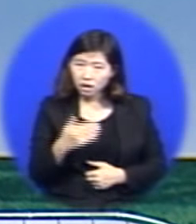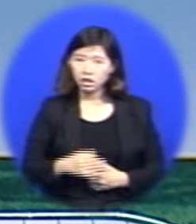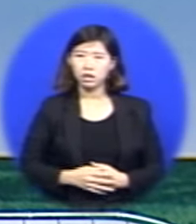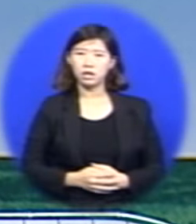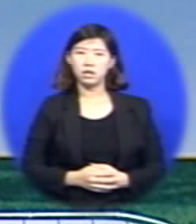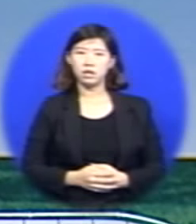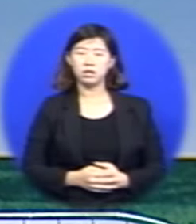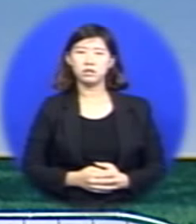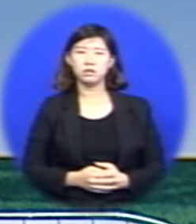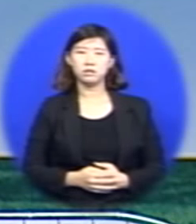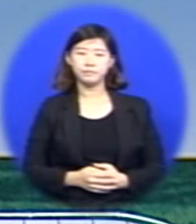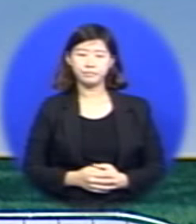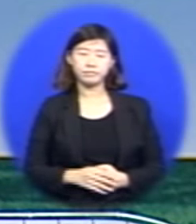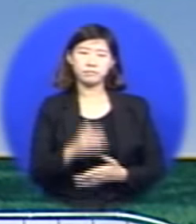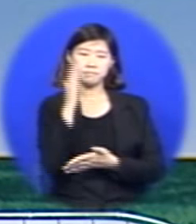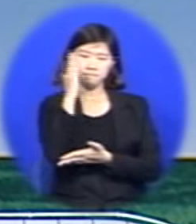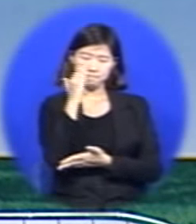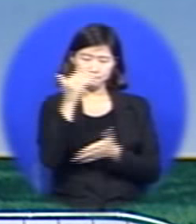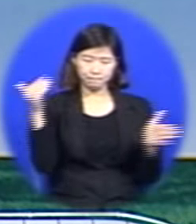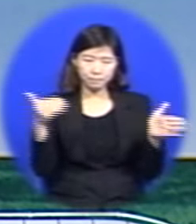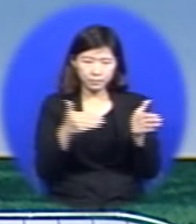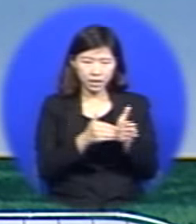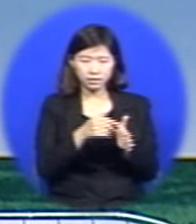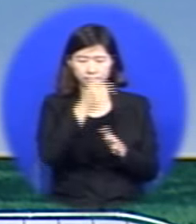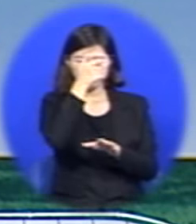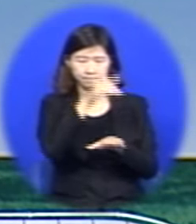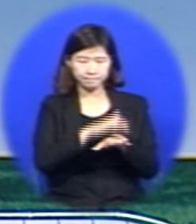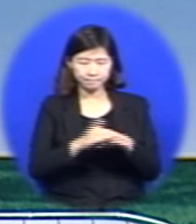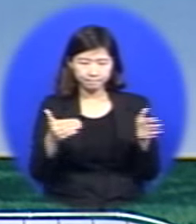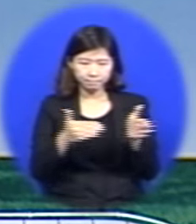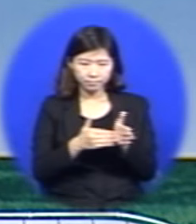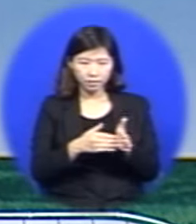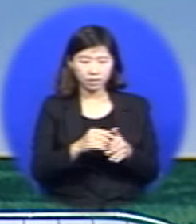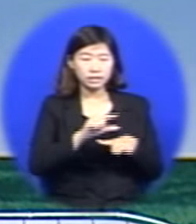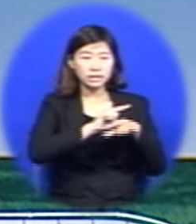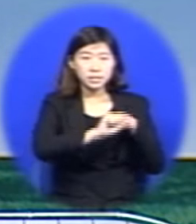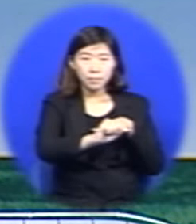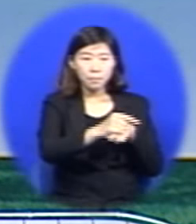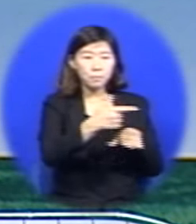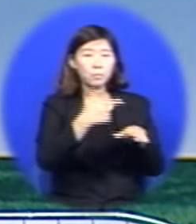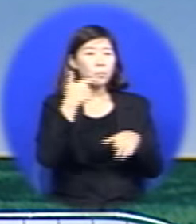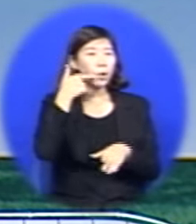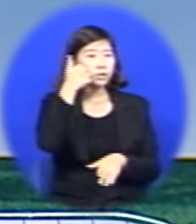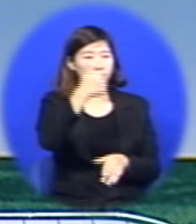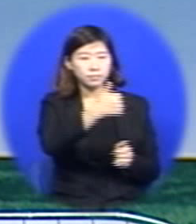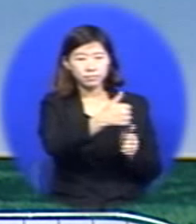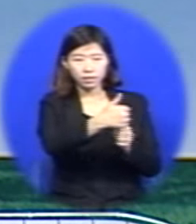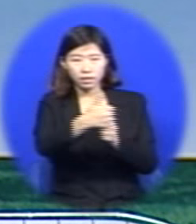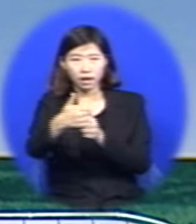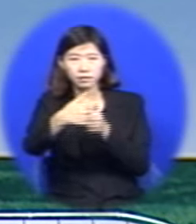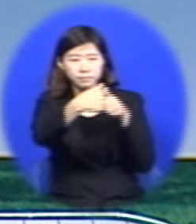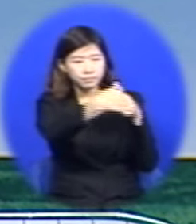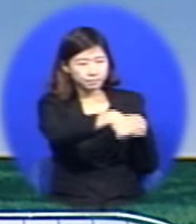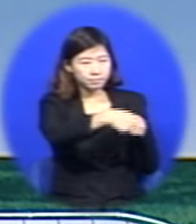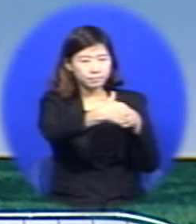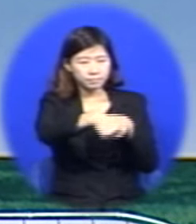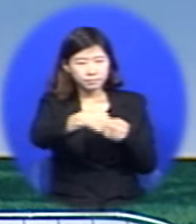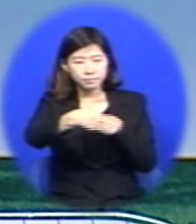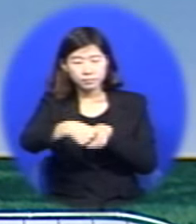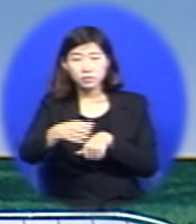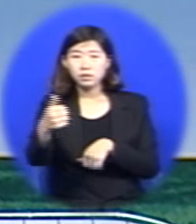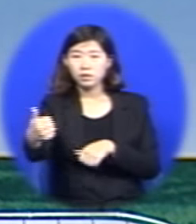설교가 다 끝나고 집회가 끝나고 그 지방 목사님들하고 인사를 하는데 그분도 웃으면서